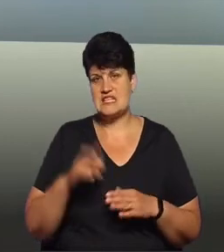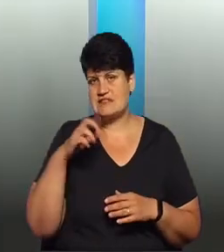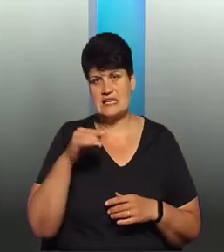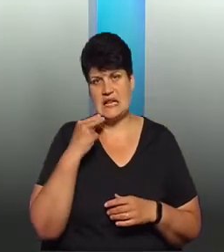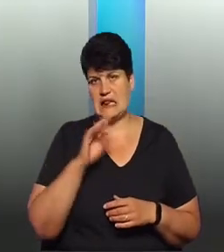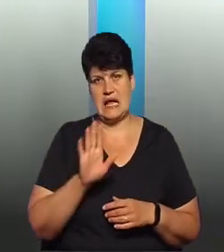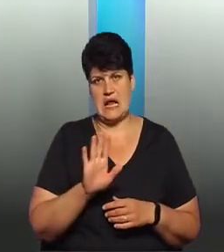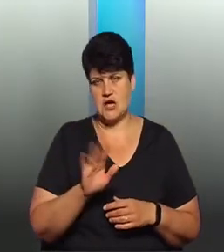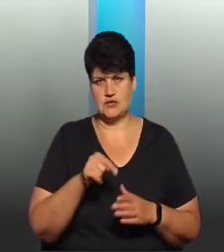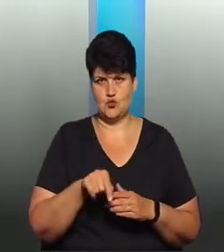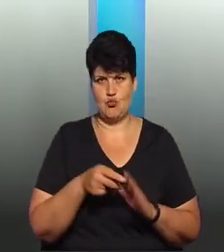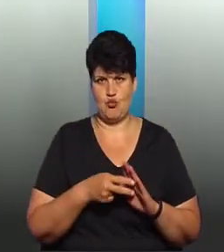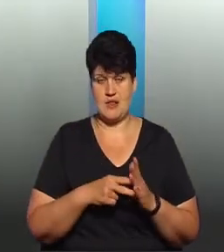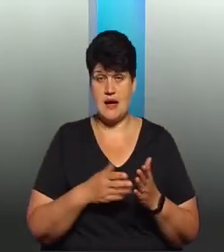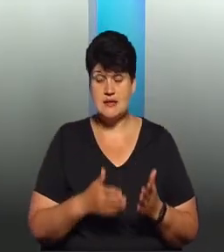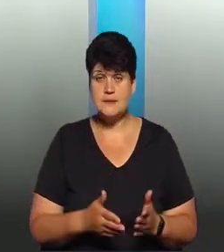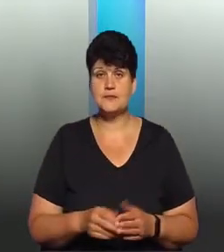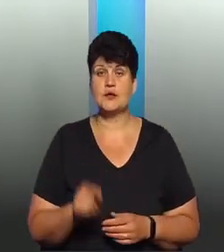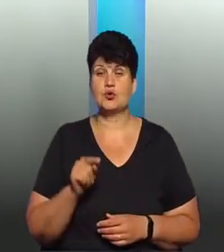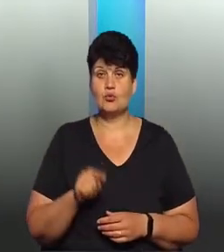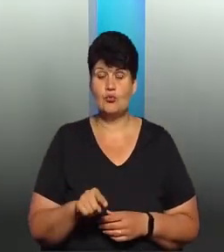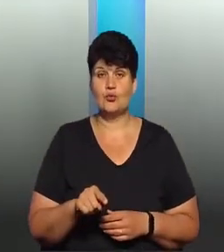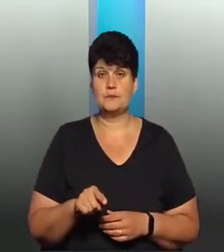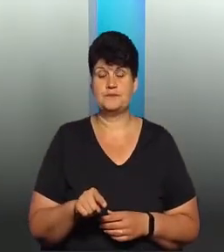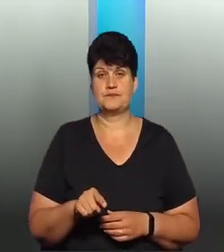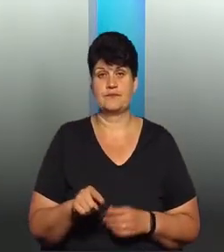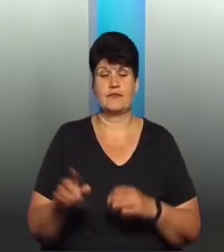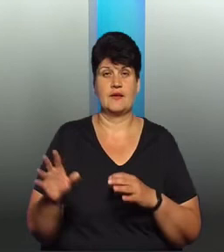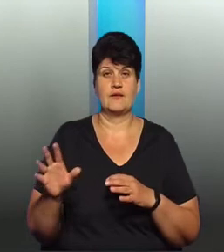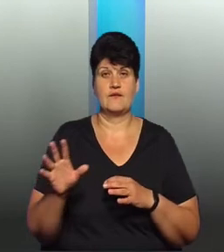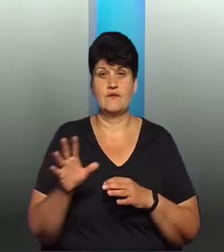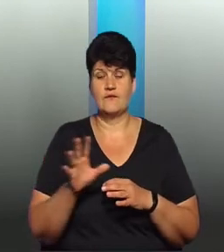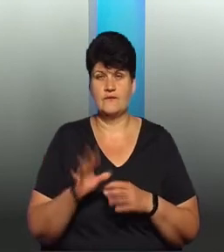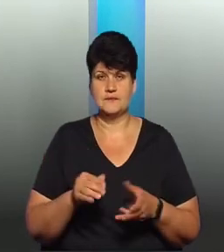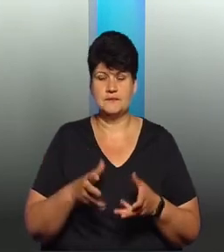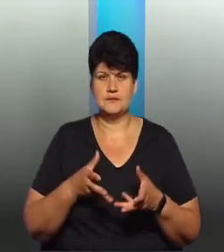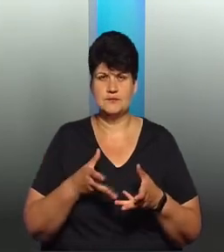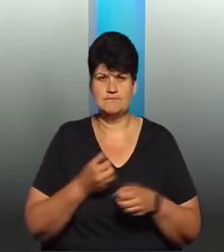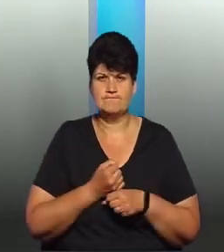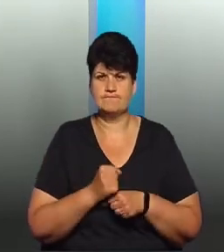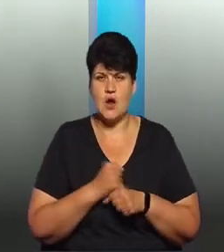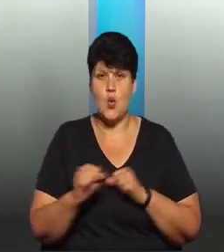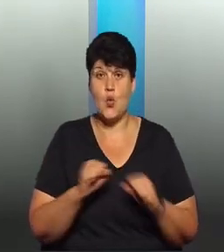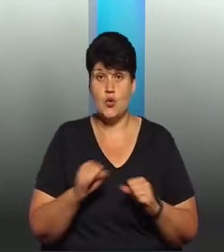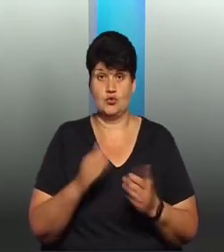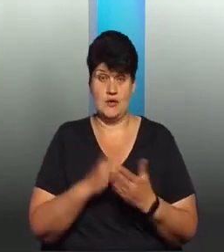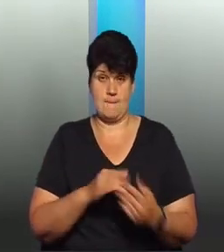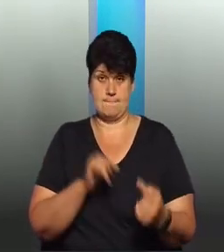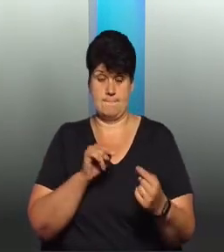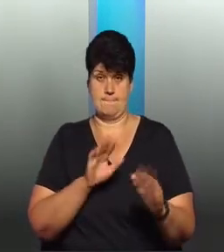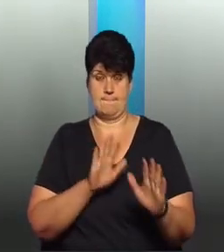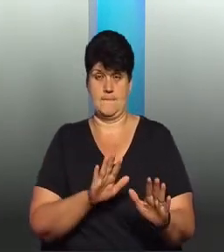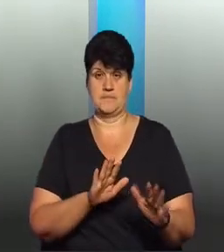коли ця кампанія йде з боку уряду як примус, то виникає відповідно протидія. Якщо б ця інформація йшла з